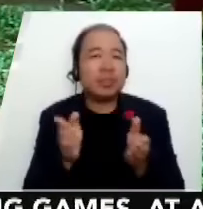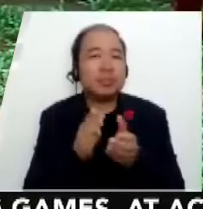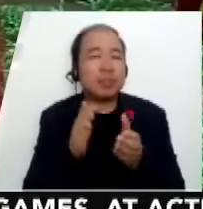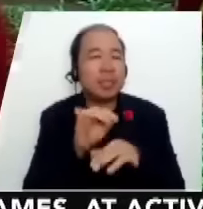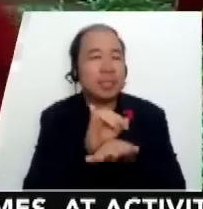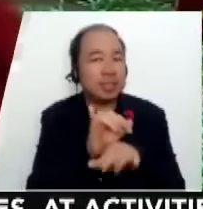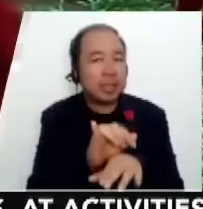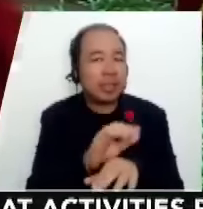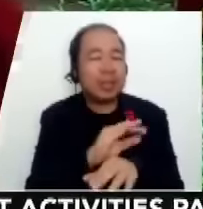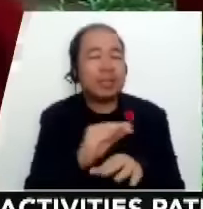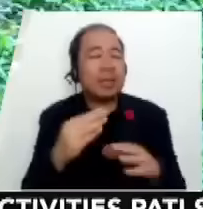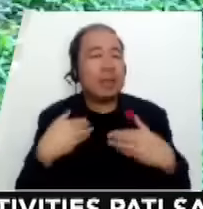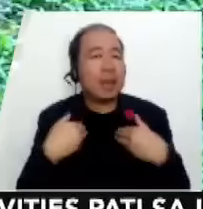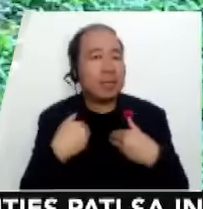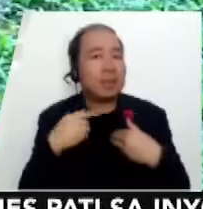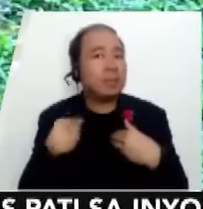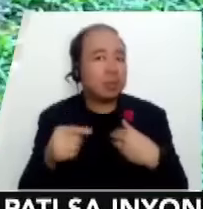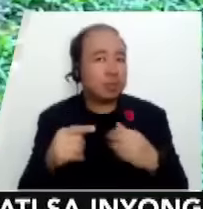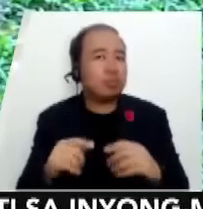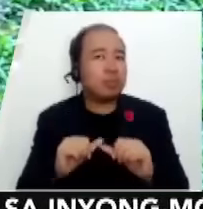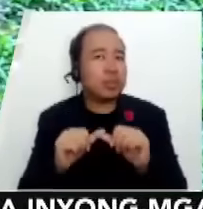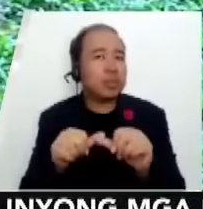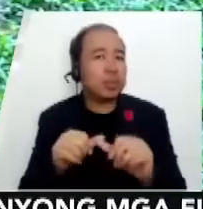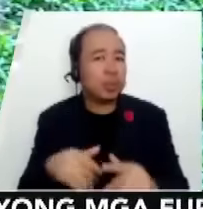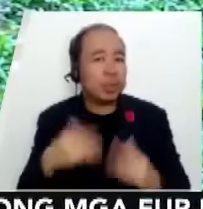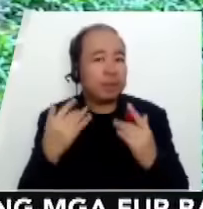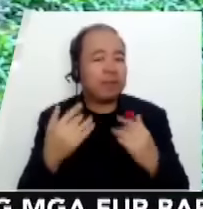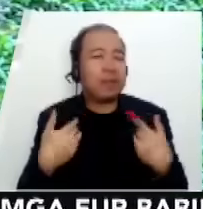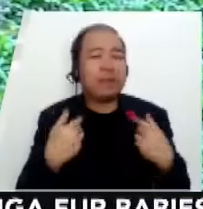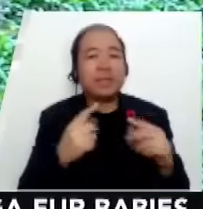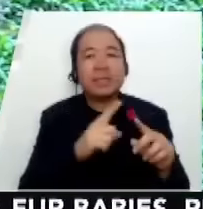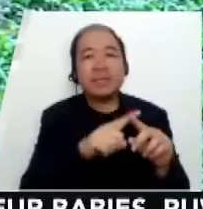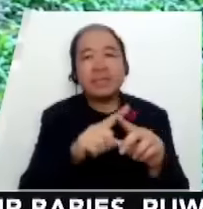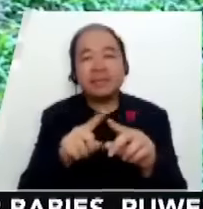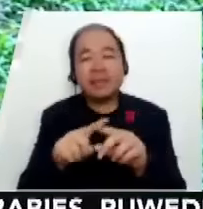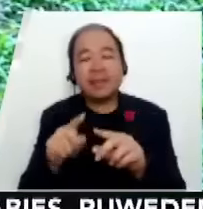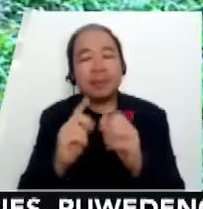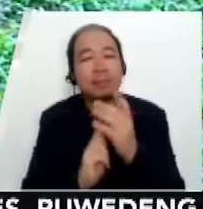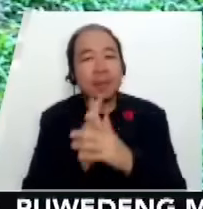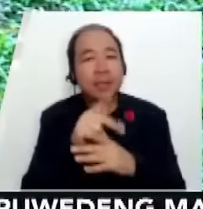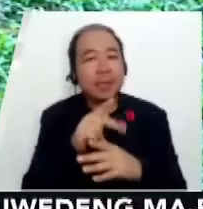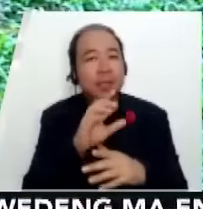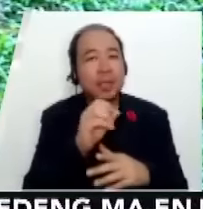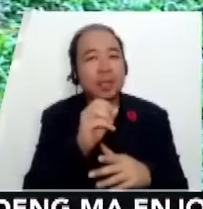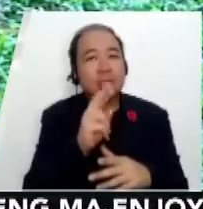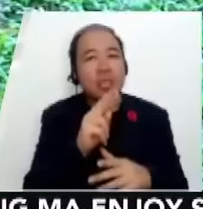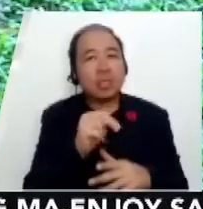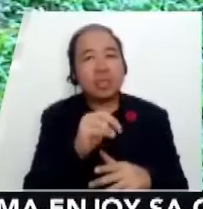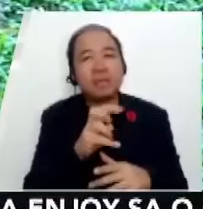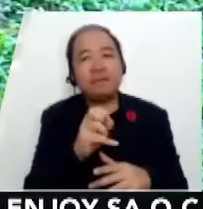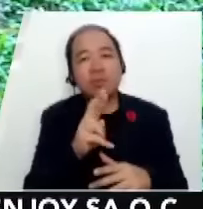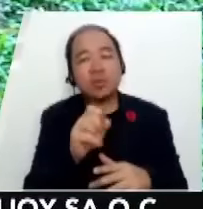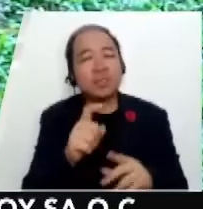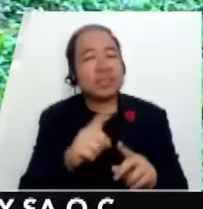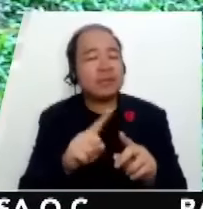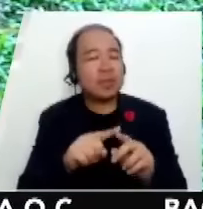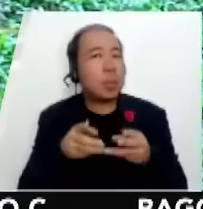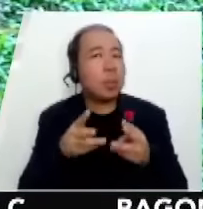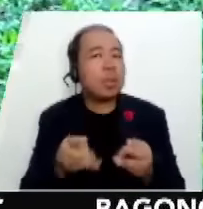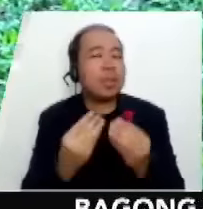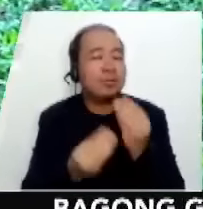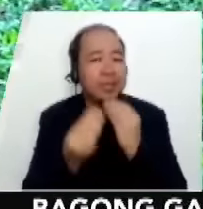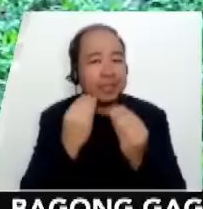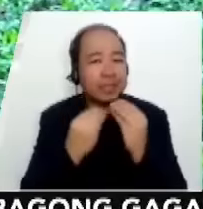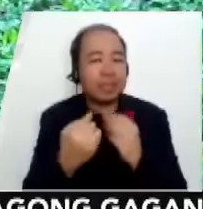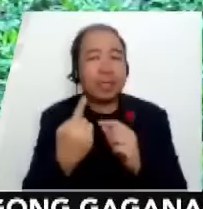na hayop upang sila mabuhay. May iba't ibang carnivorous plants at iba't ibang paraan ng kanilang pagkain ng prey. Itong isang ito, ang Venus